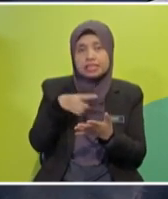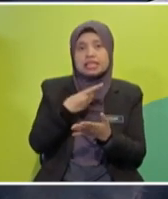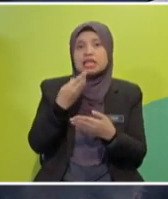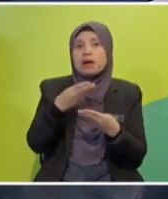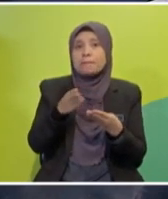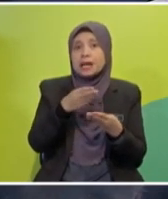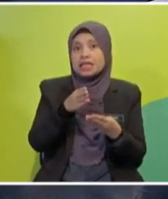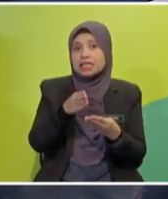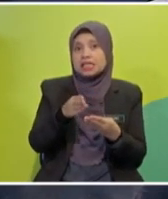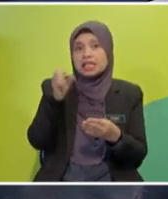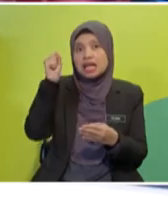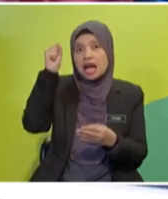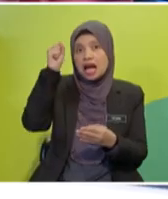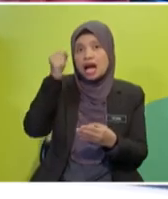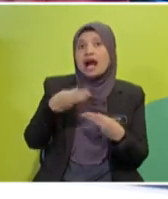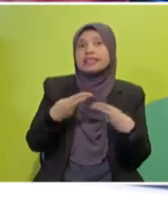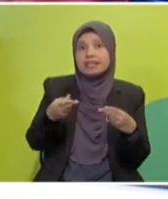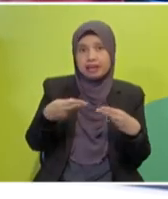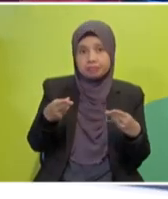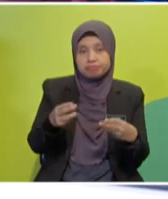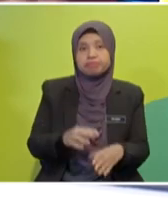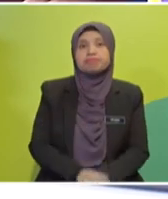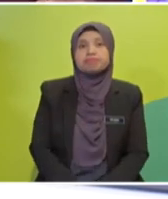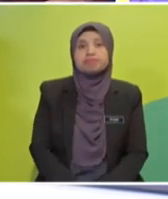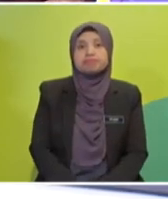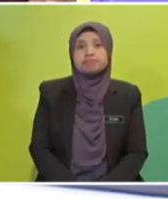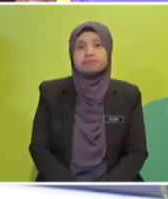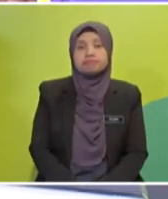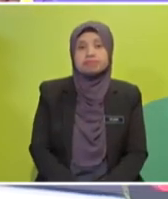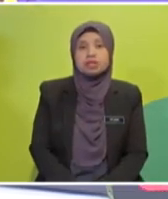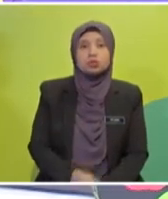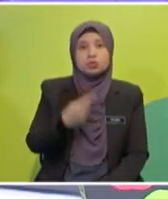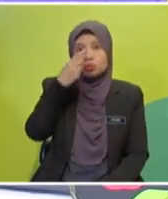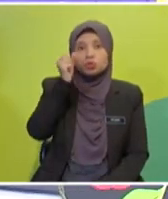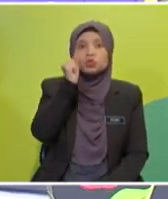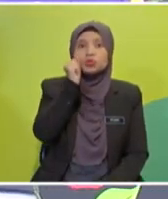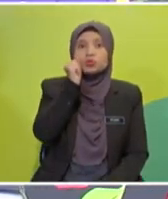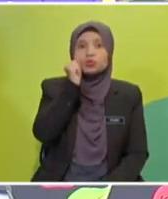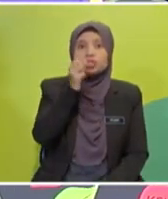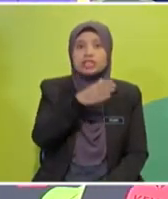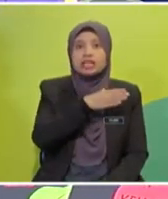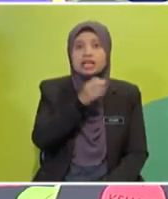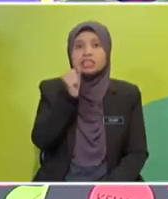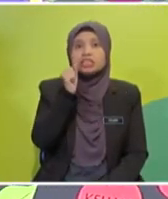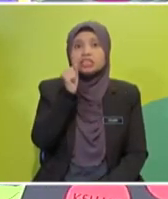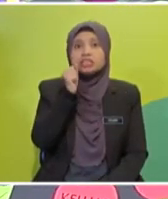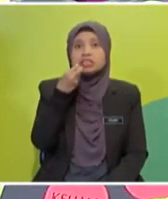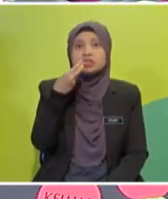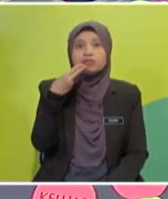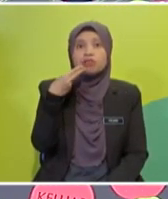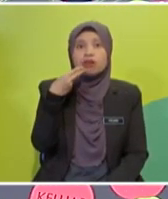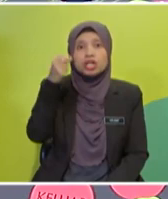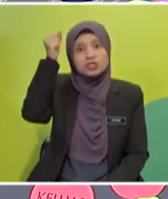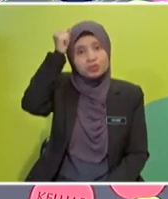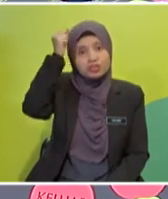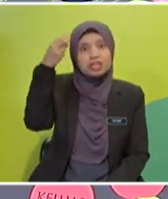nak bagi kepada Sufi. Dan kita nak berikan Syifa. Kepada Syifa. Baiklah. Mereka dapat menguasai topik yang kita